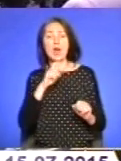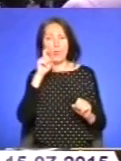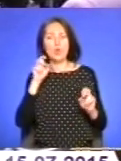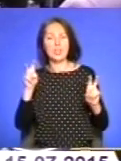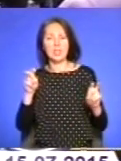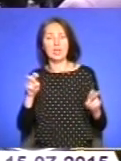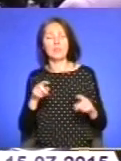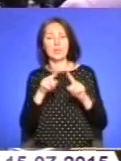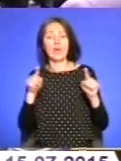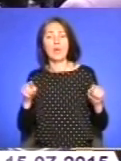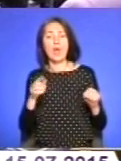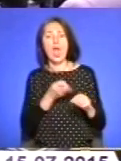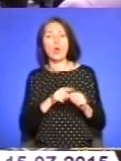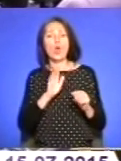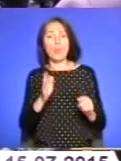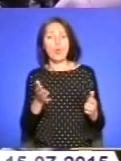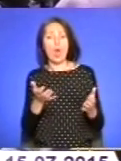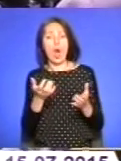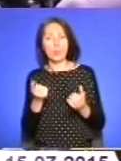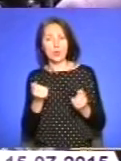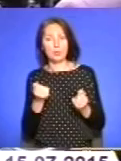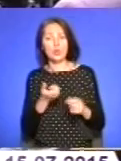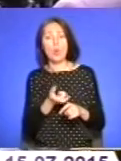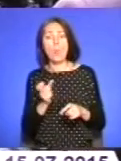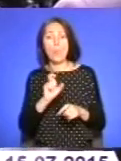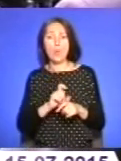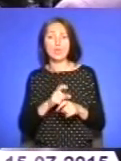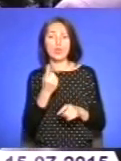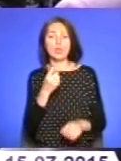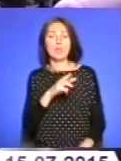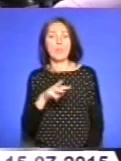якої було поступлено понад